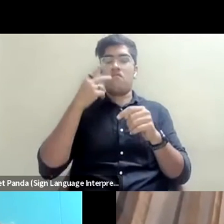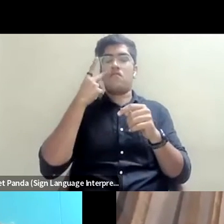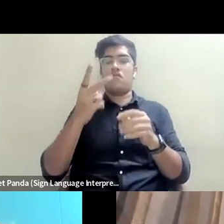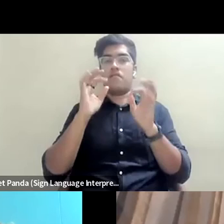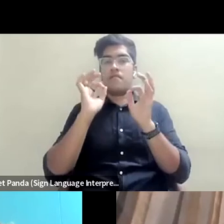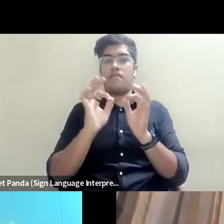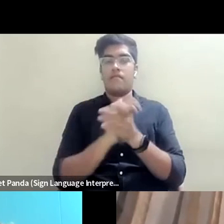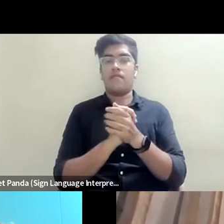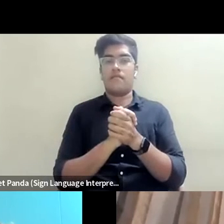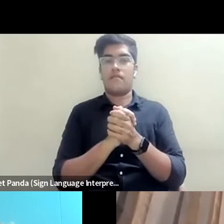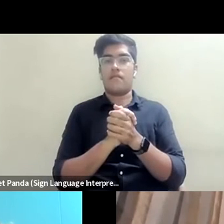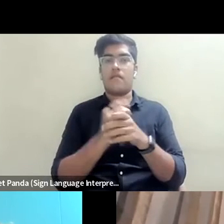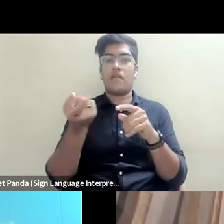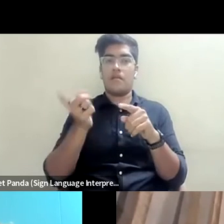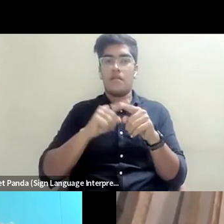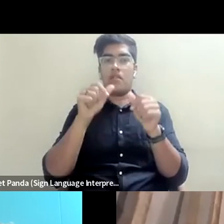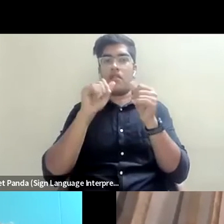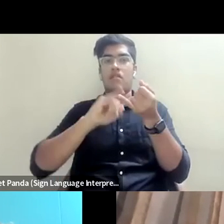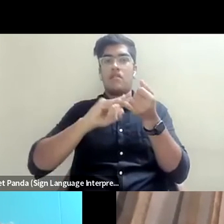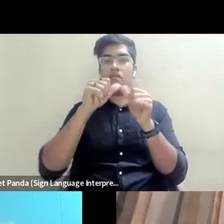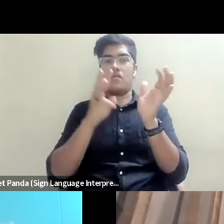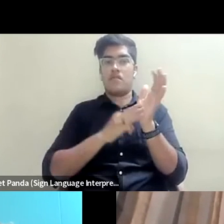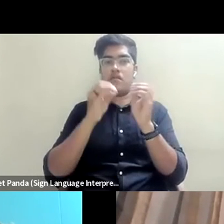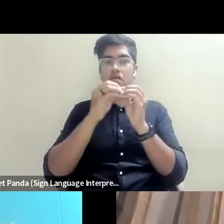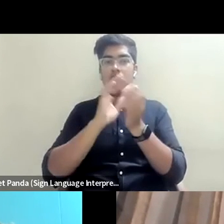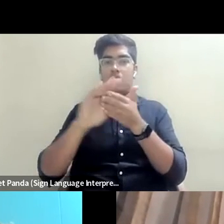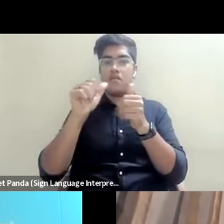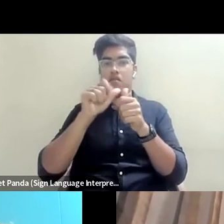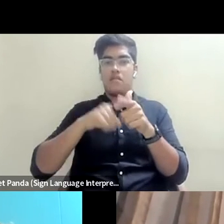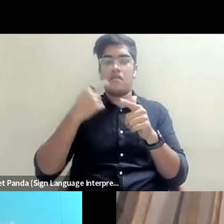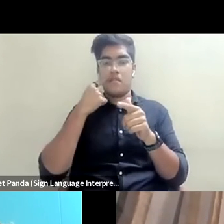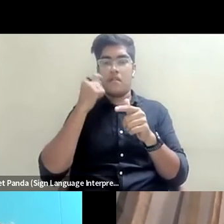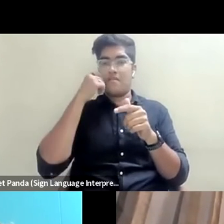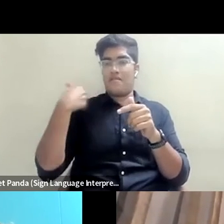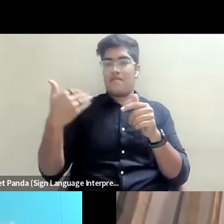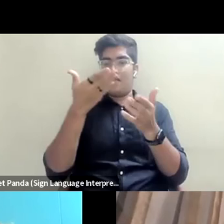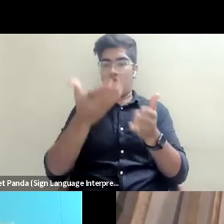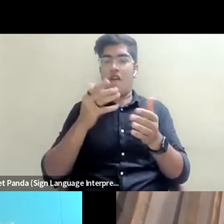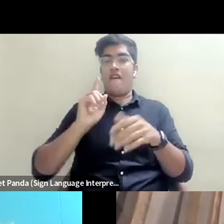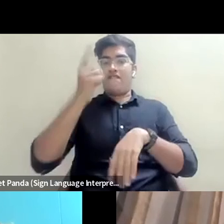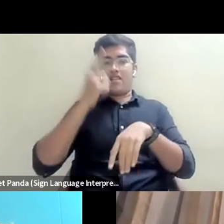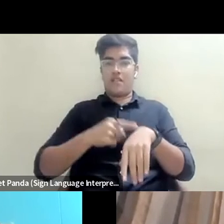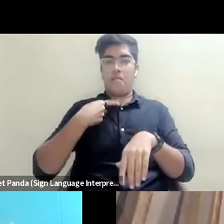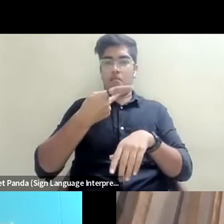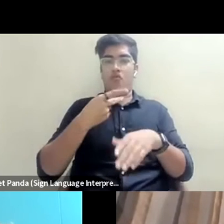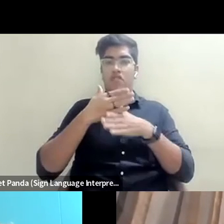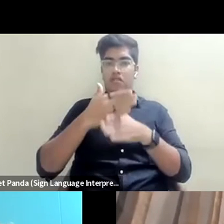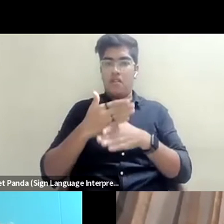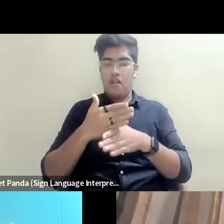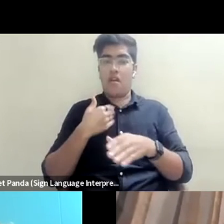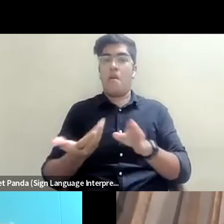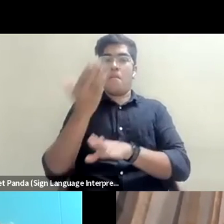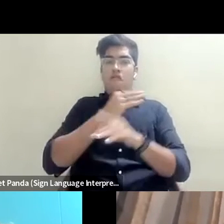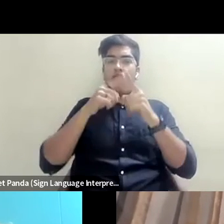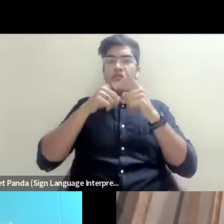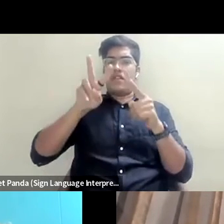Sambhaji bhai, पहली बार मैंने पैनल में आपके साथ I'm sharing, but I have heard you on television.